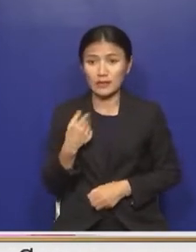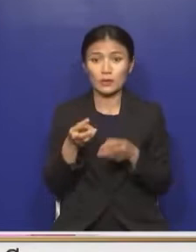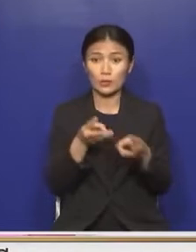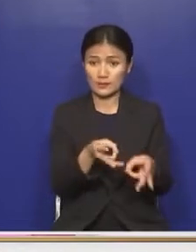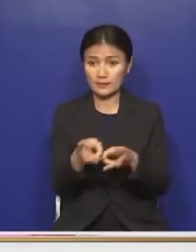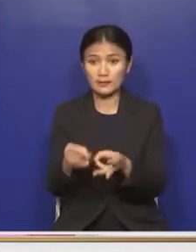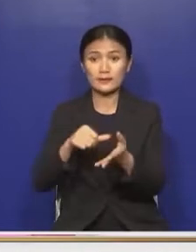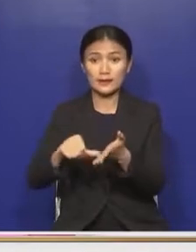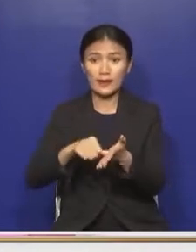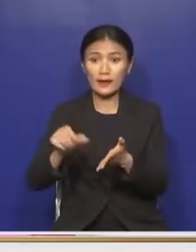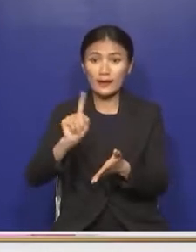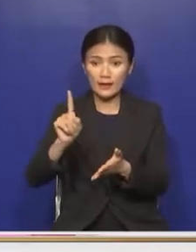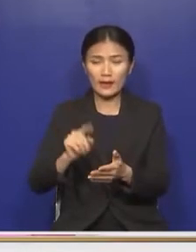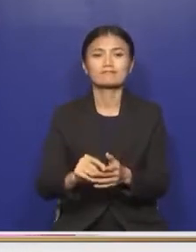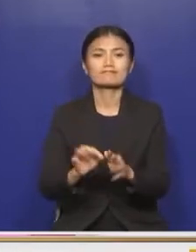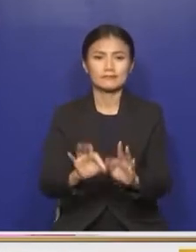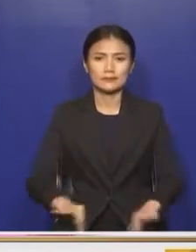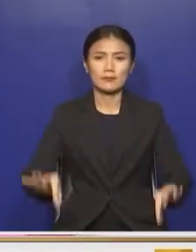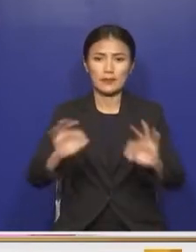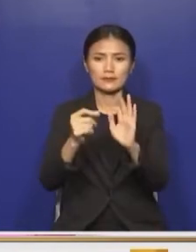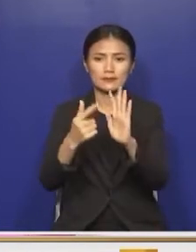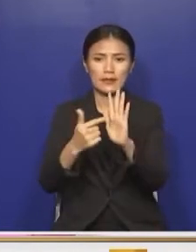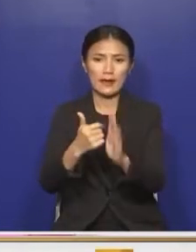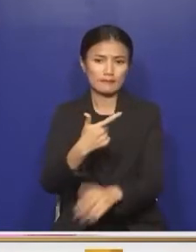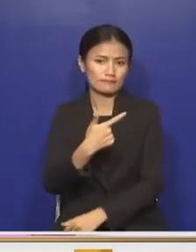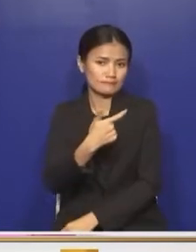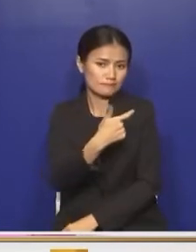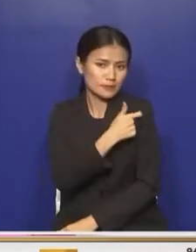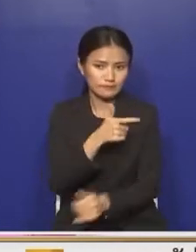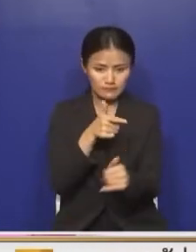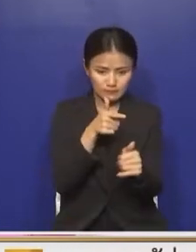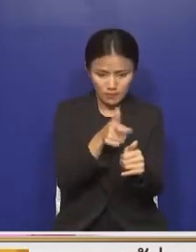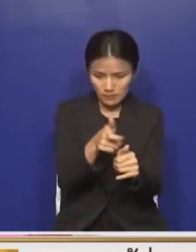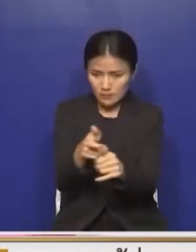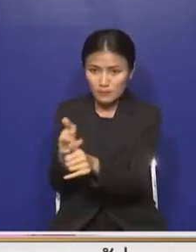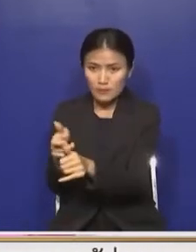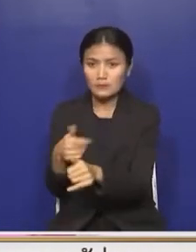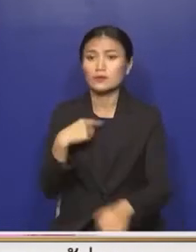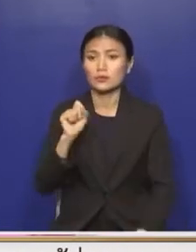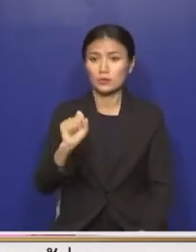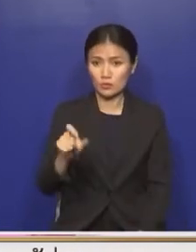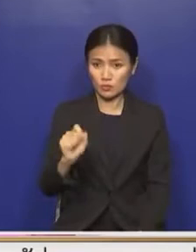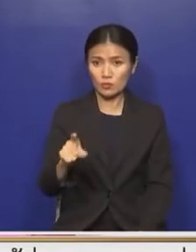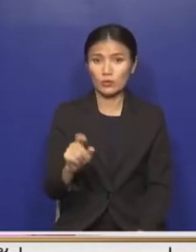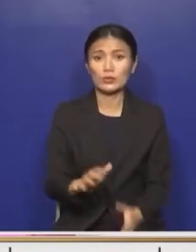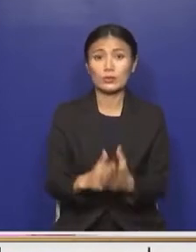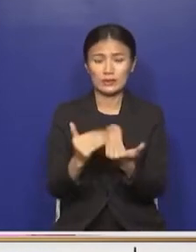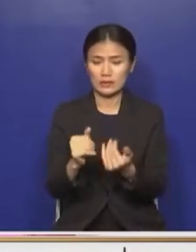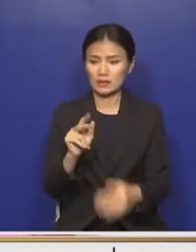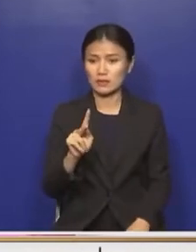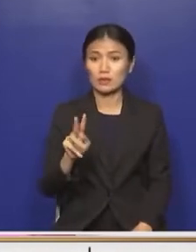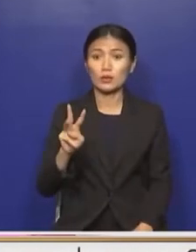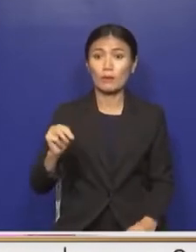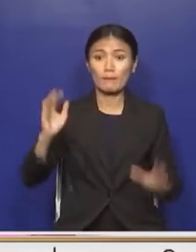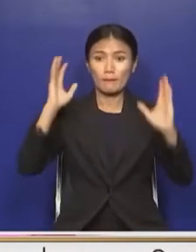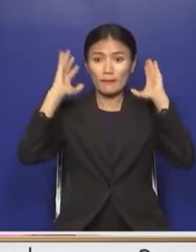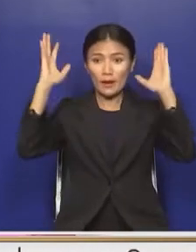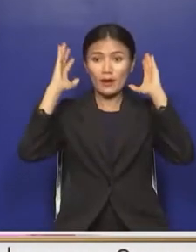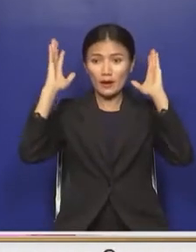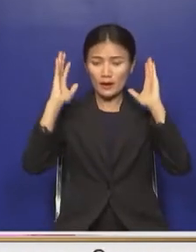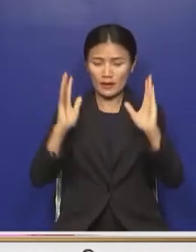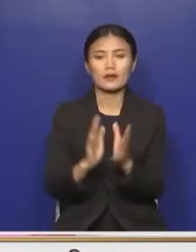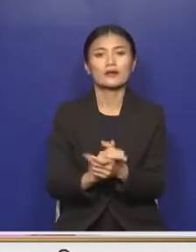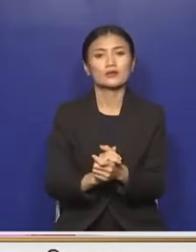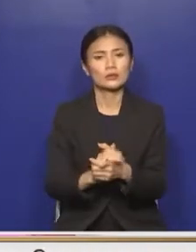ได้รับวัคซีนอย่างรวดเร็วและทั่วถึงจากรายงานของกรมประชาสัมพันธ์รัฐบาล